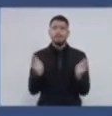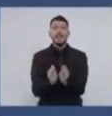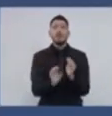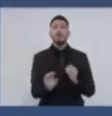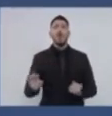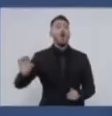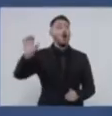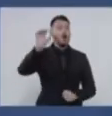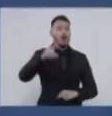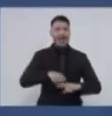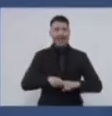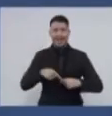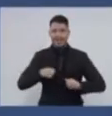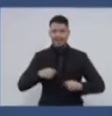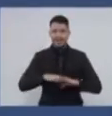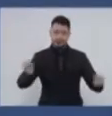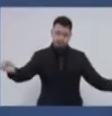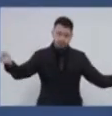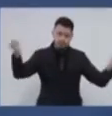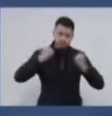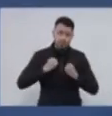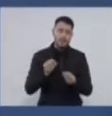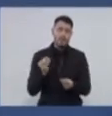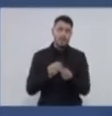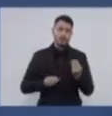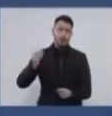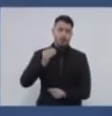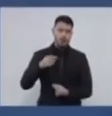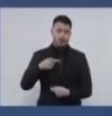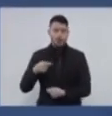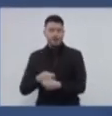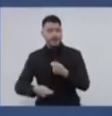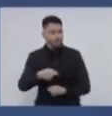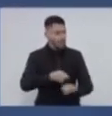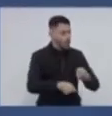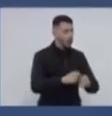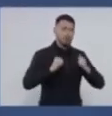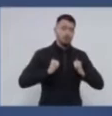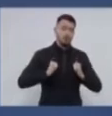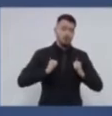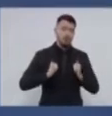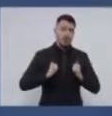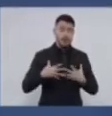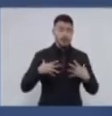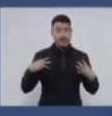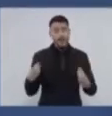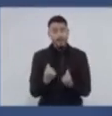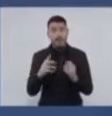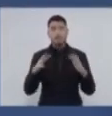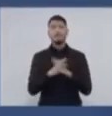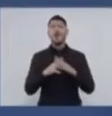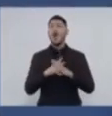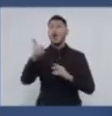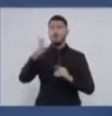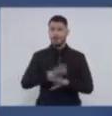60 l καυσίμου μηνος με 22€ το l επιδοτείται η τιμή πώλησης του πετρελαίου κίνησης για τον απρίλιο ώστε το όφελος